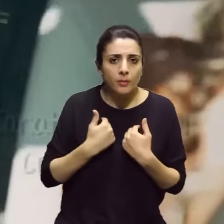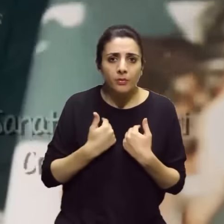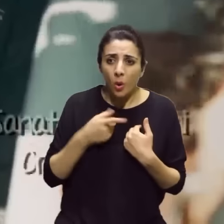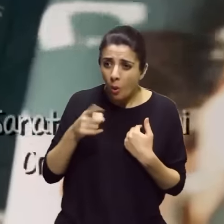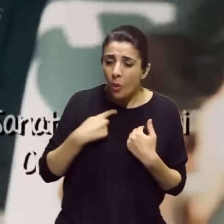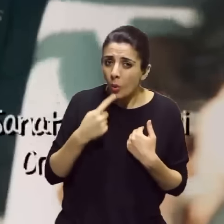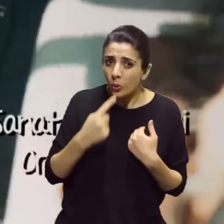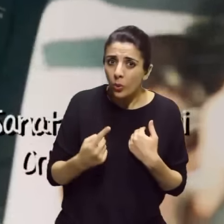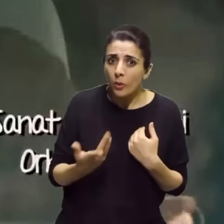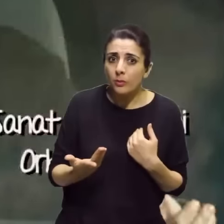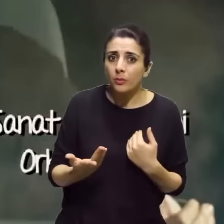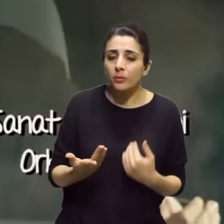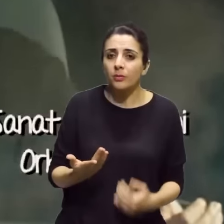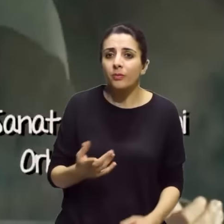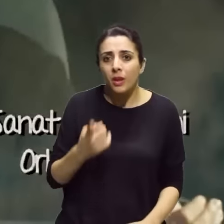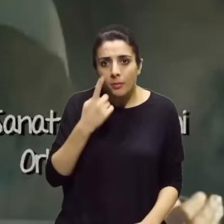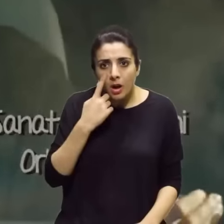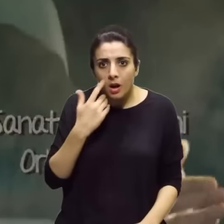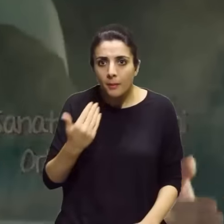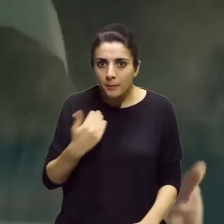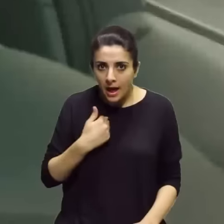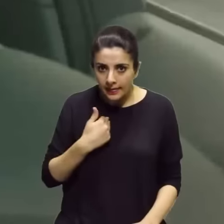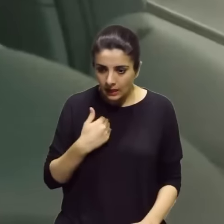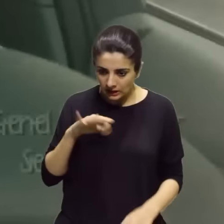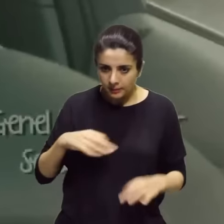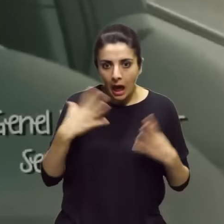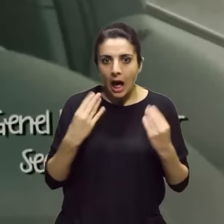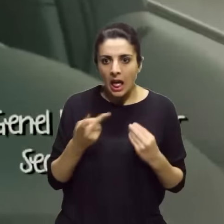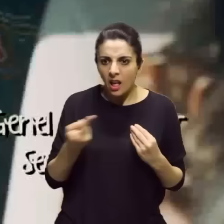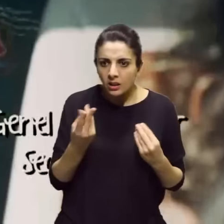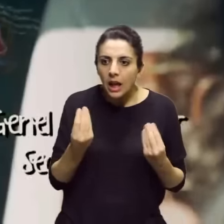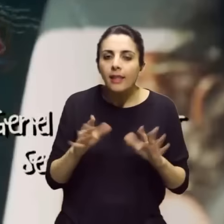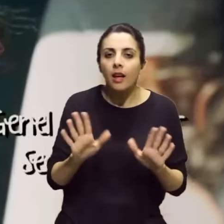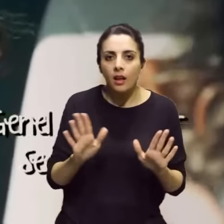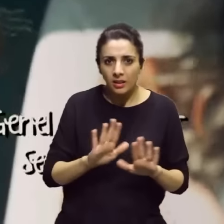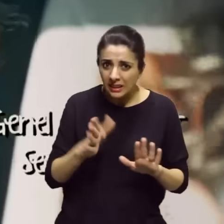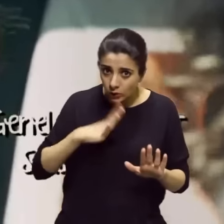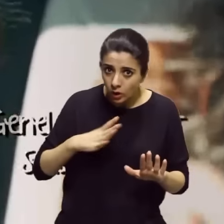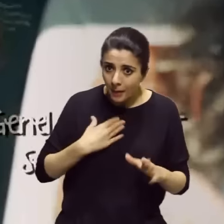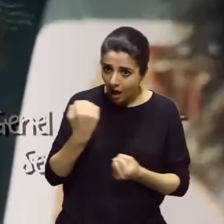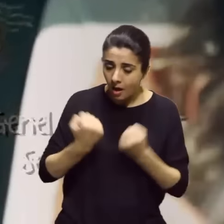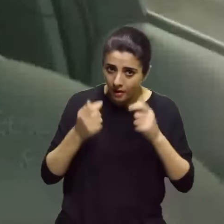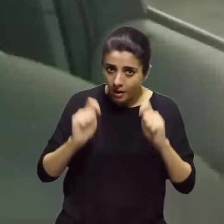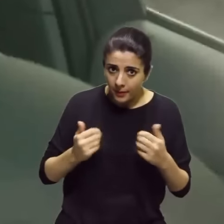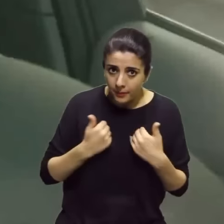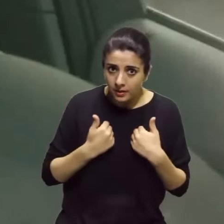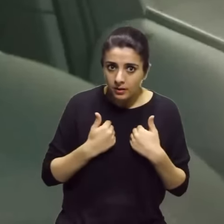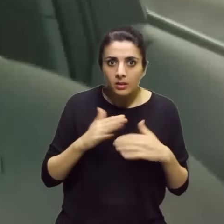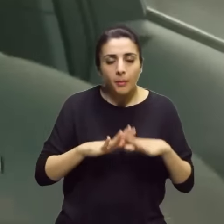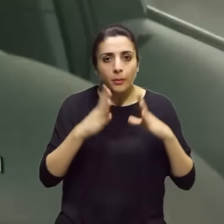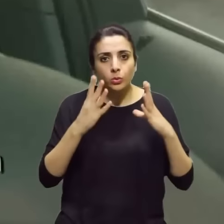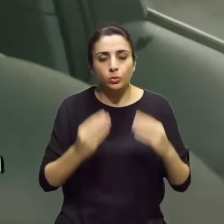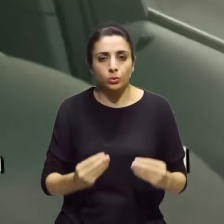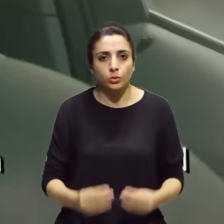de onu diyorum zaten. Bakın benim aklım ikinizden de daha fazla yerinde, tamam mı? İstiyorsanız ben kullanayım ha. Peki